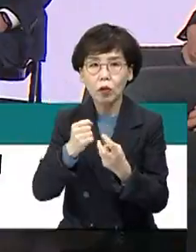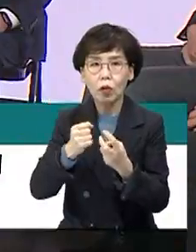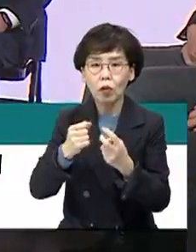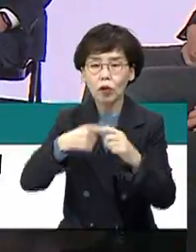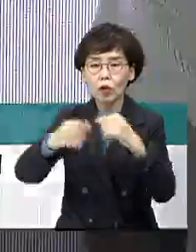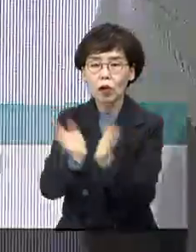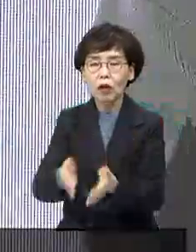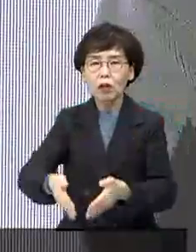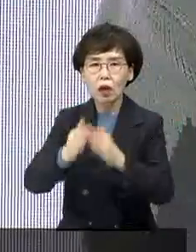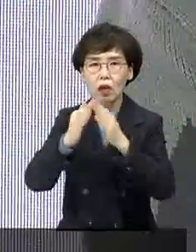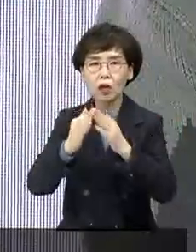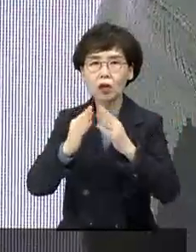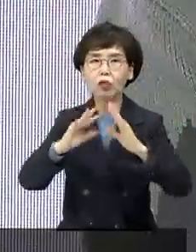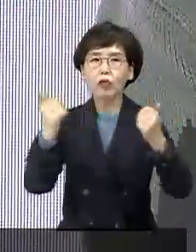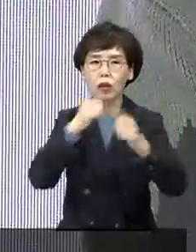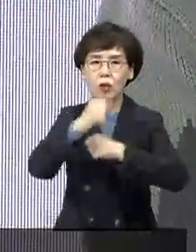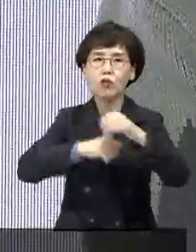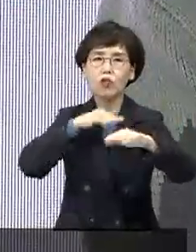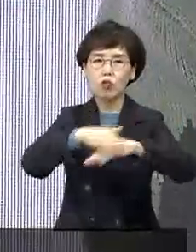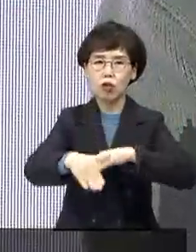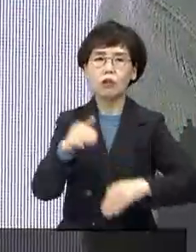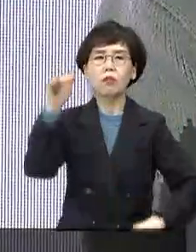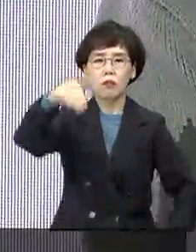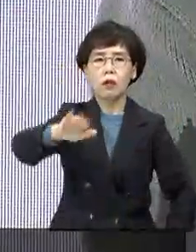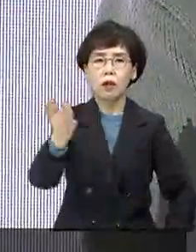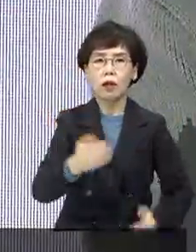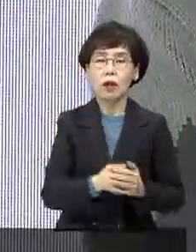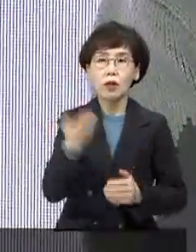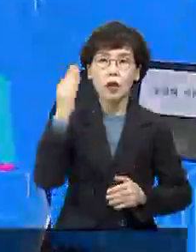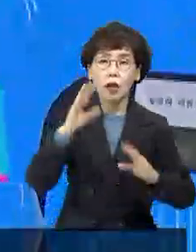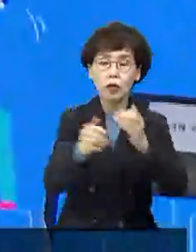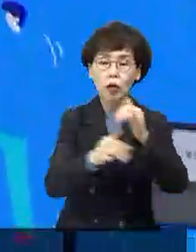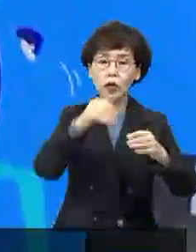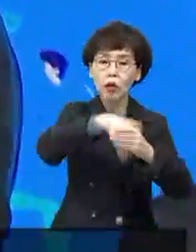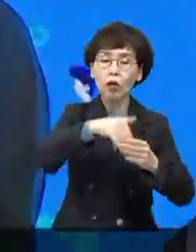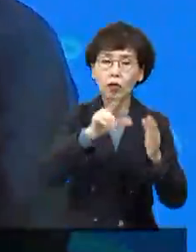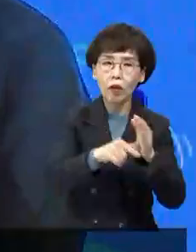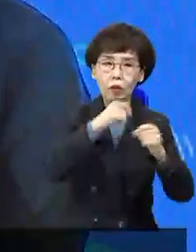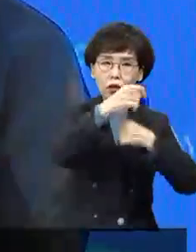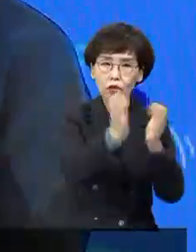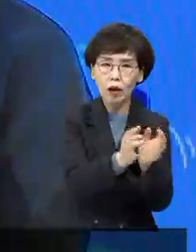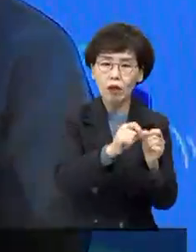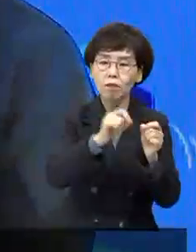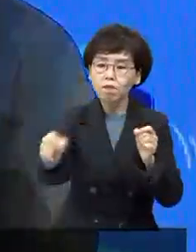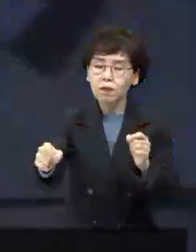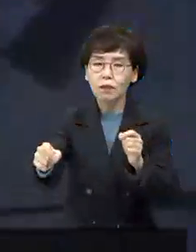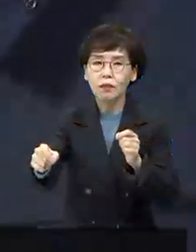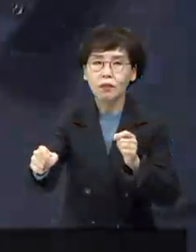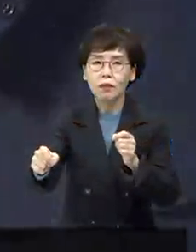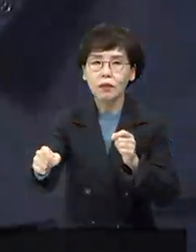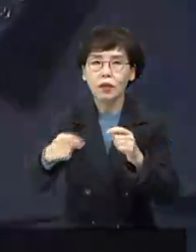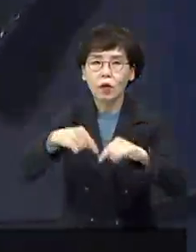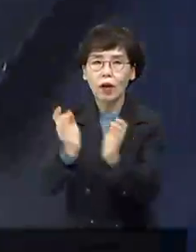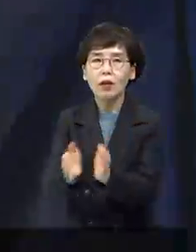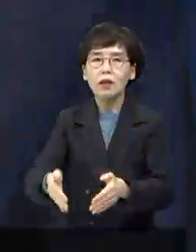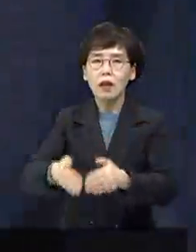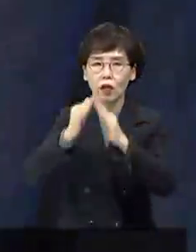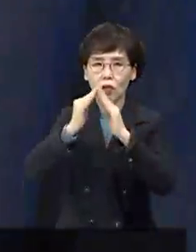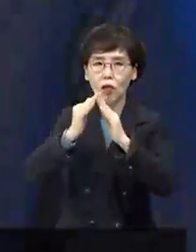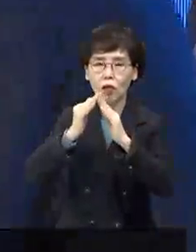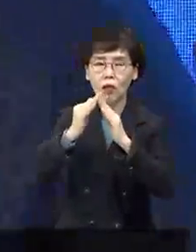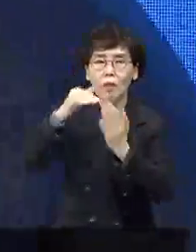같다며 지난 총선 당시 비례대표 위성정당을 급조한 민주당에 반성의 메시지도 남겼습니다.